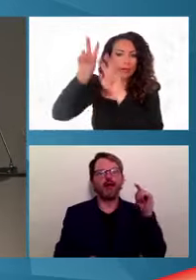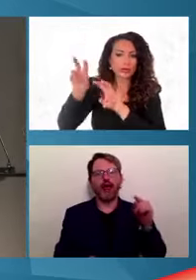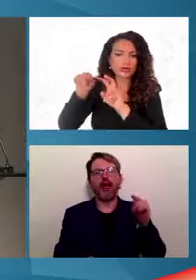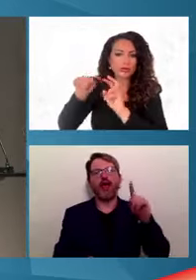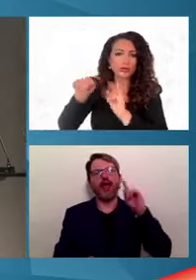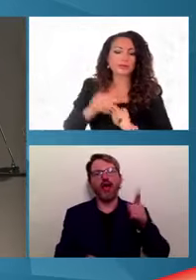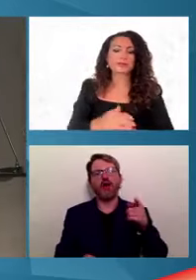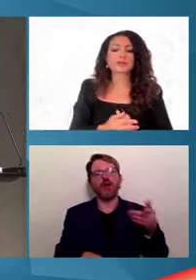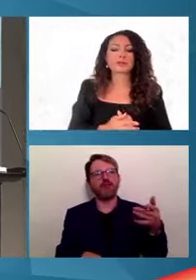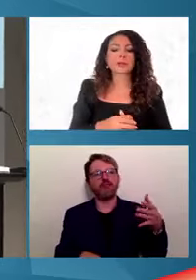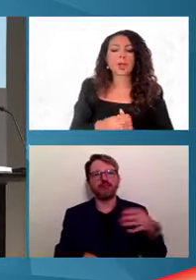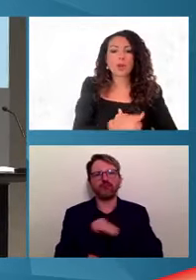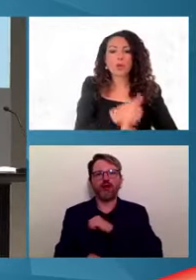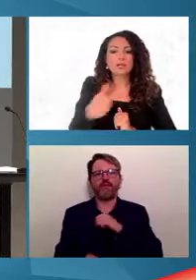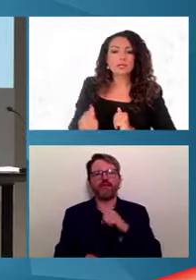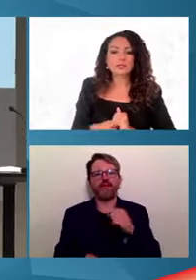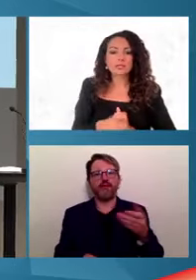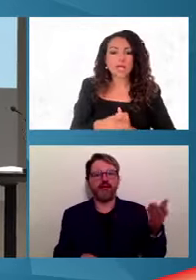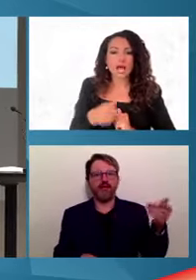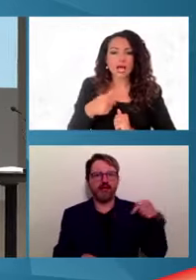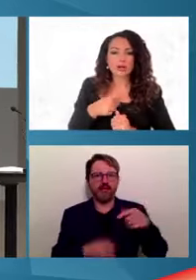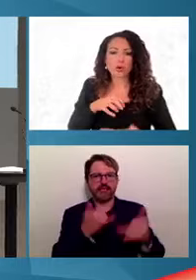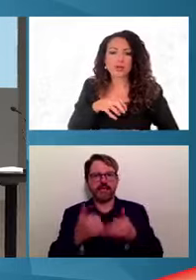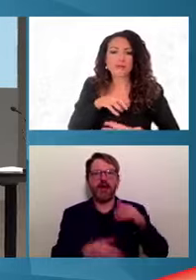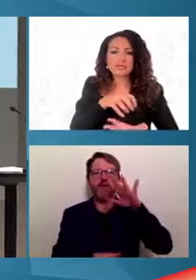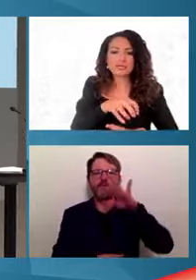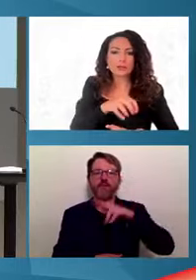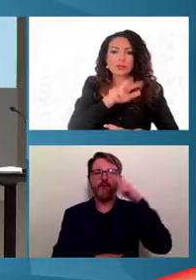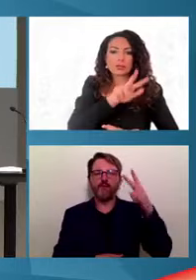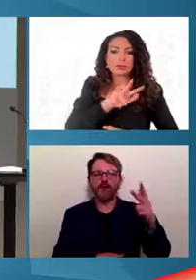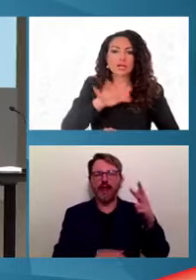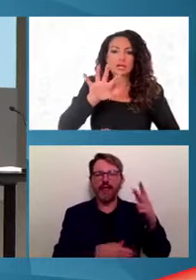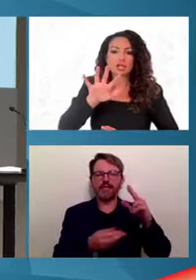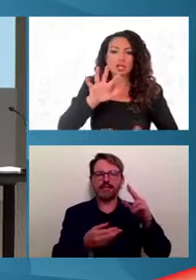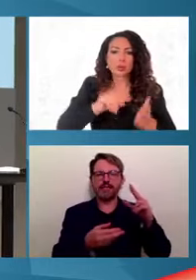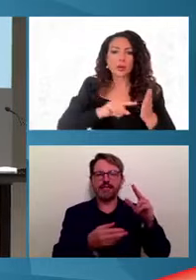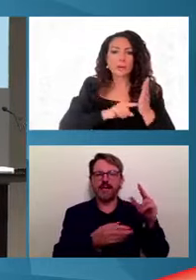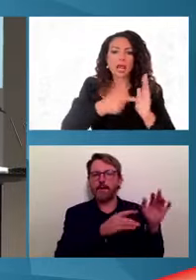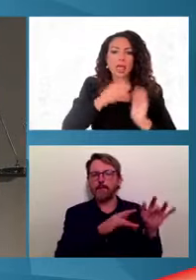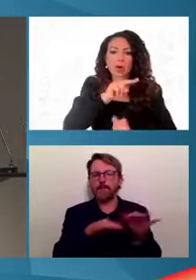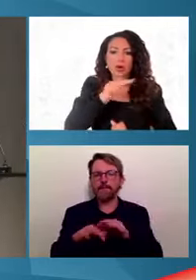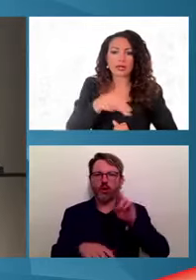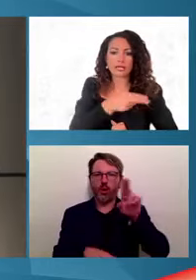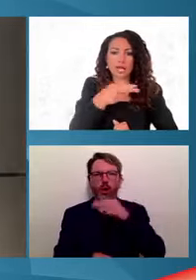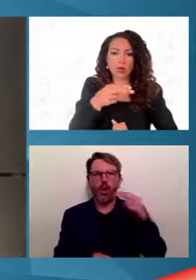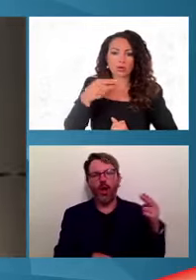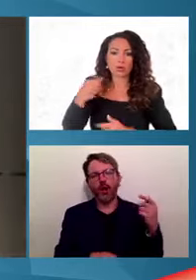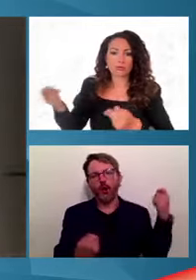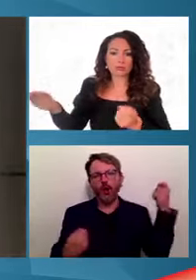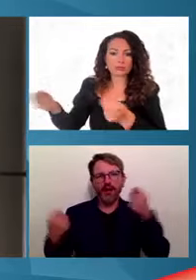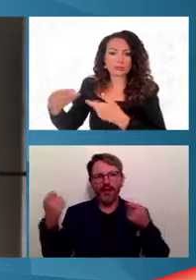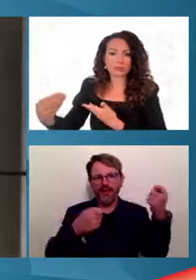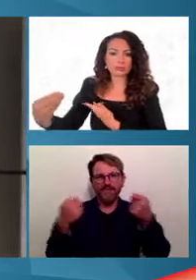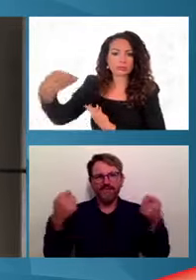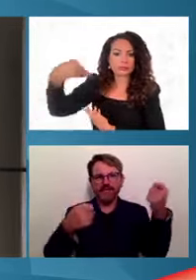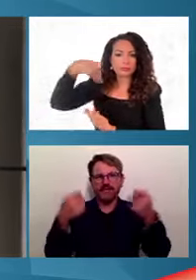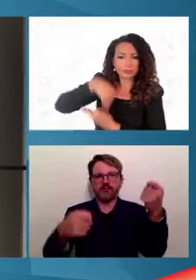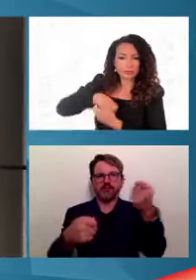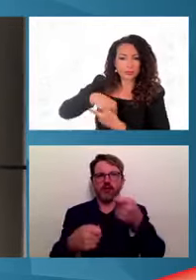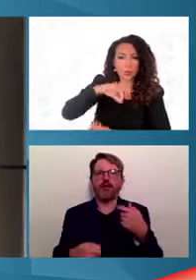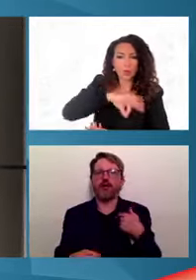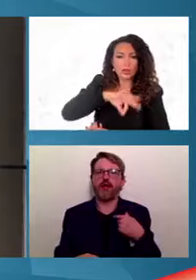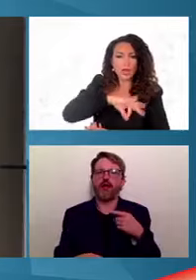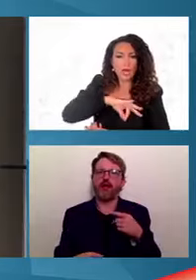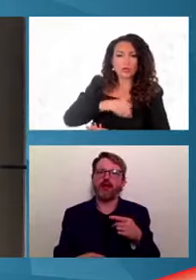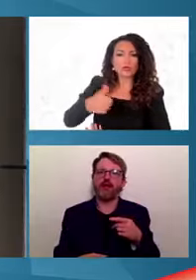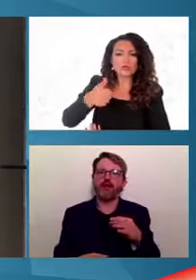quasi 35 milioni di euro di investimenti, di incentivi, 123 milioni di euro di ricaduta sul territorio, di lavori, di aziende che